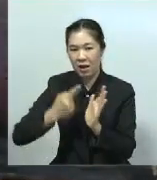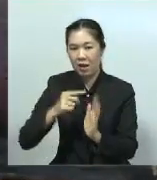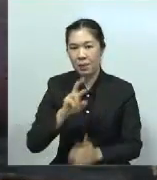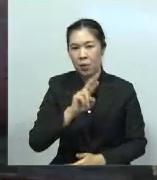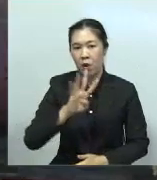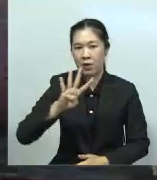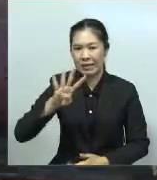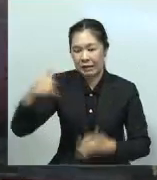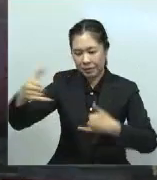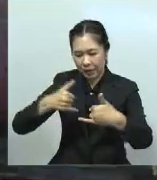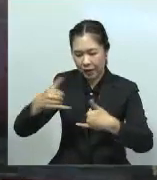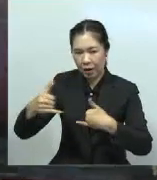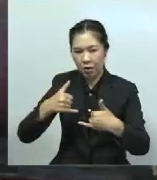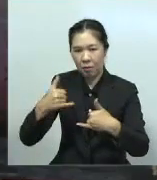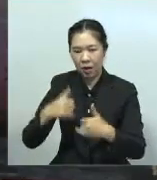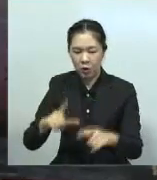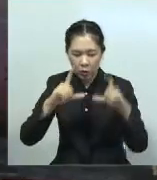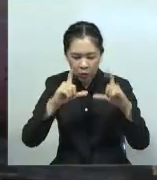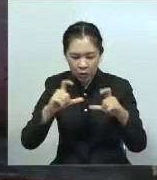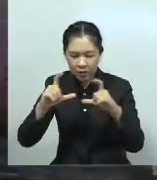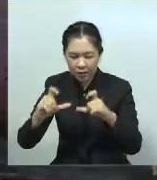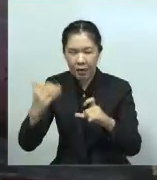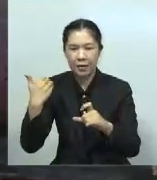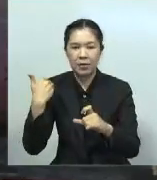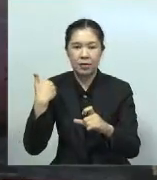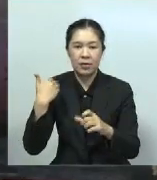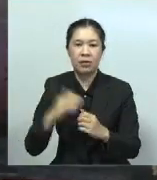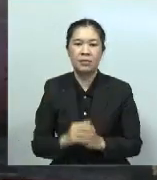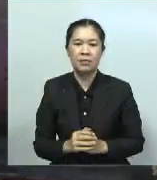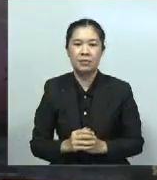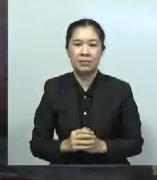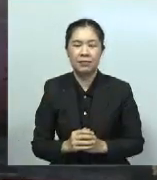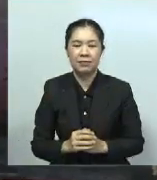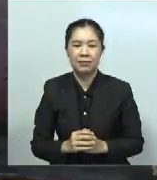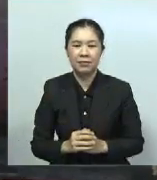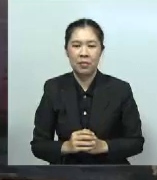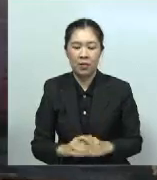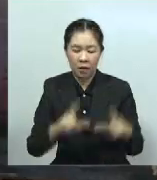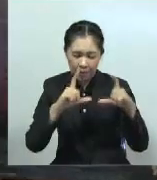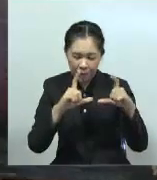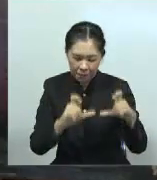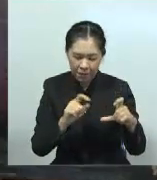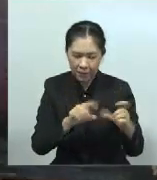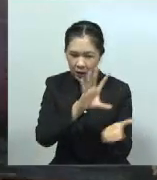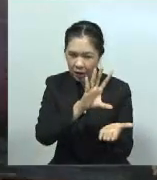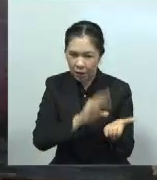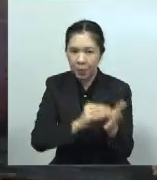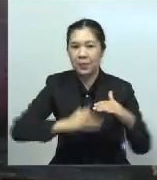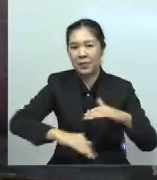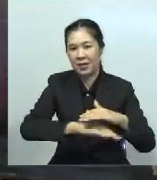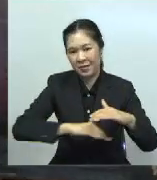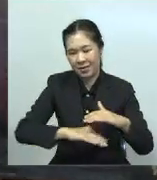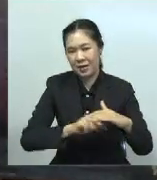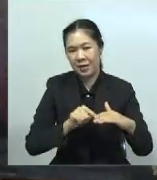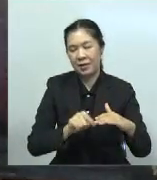โนโลยีเรื่องการภาพถ่ายเนี่ยเข้ามาดังนั้นเนี่ยภาพถ่ายเนี่ยเป็นส่วนที่ทำให้เป็นการบันทึกหลักฐานไว้ดีที่สุด